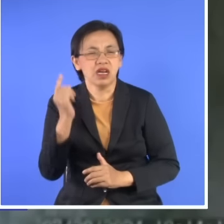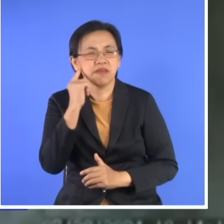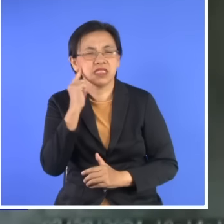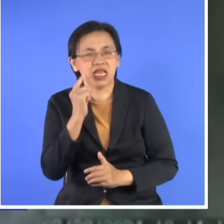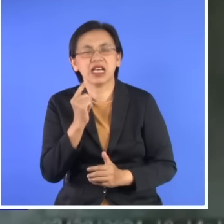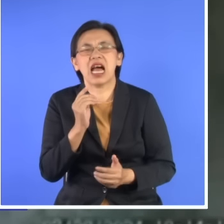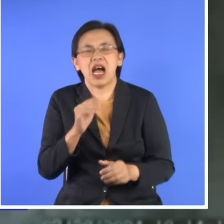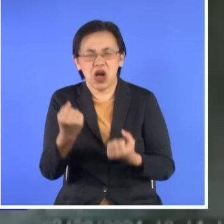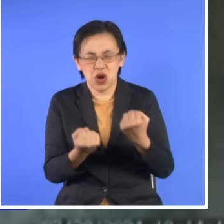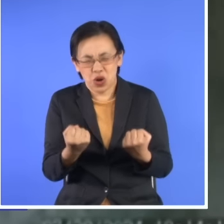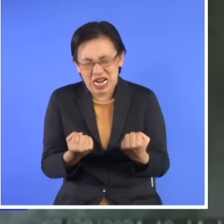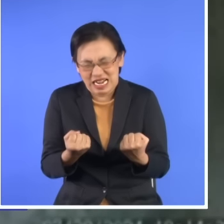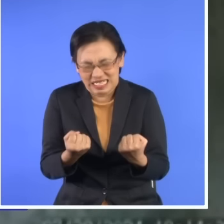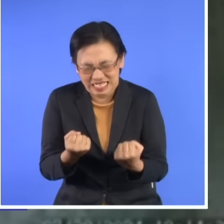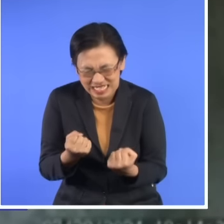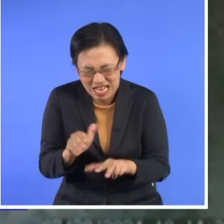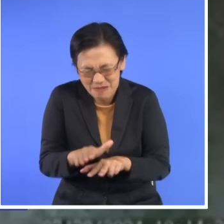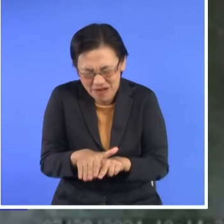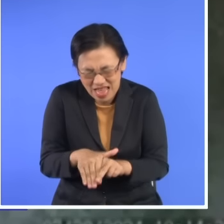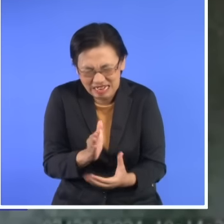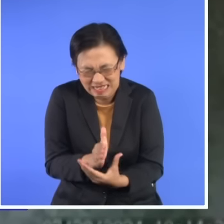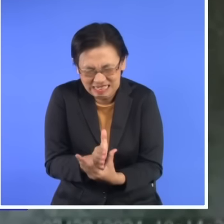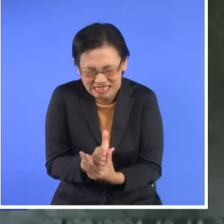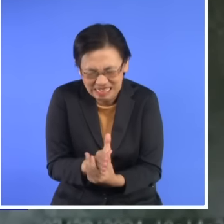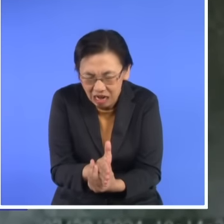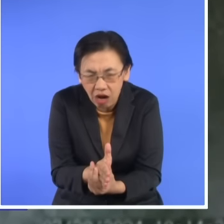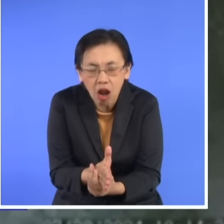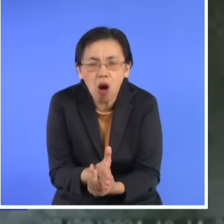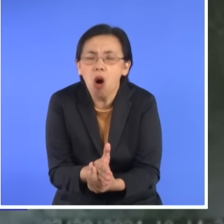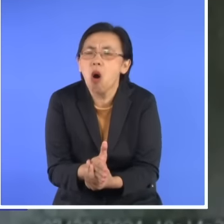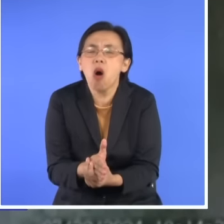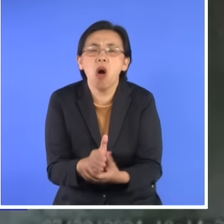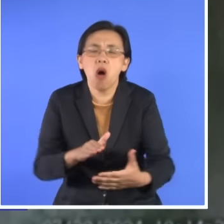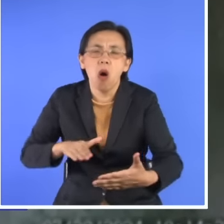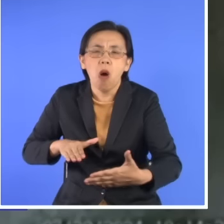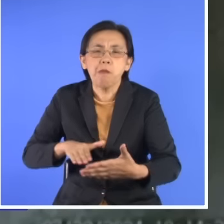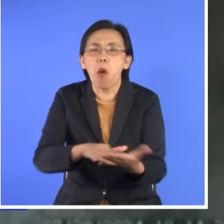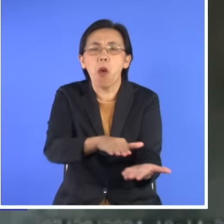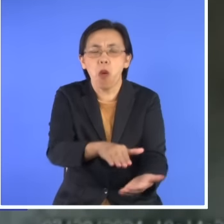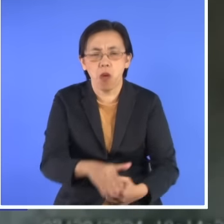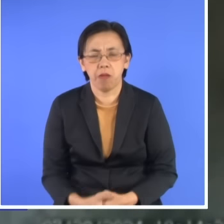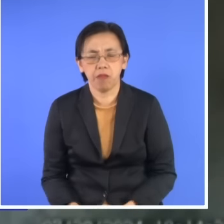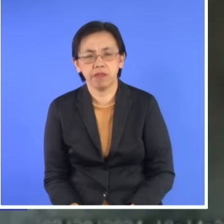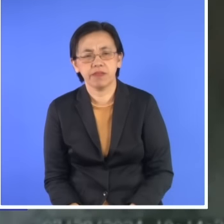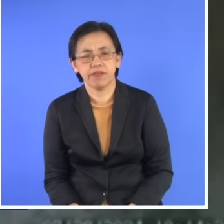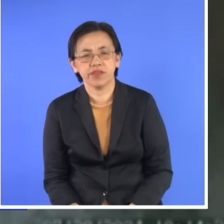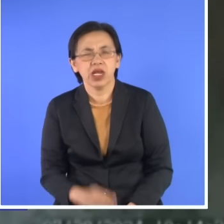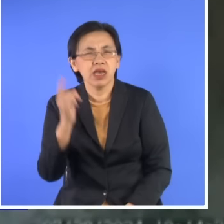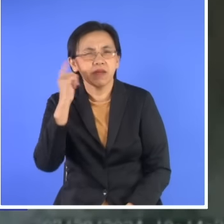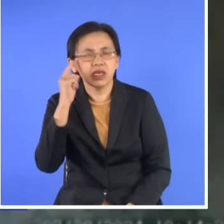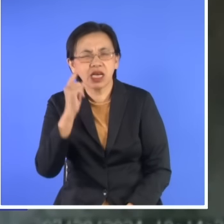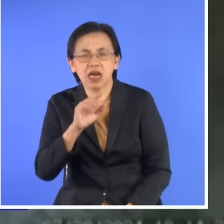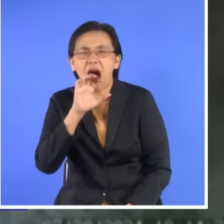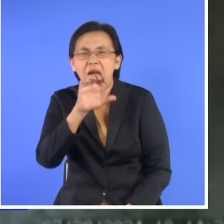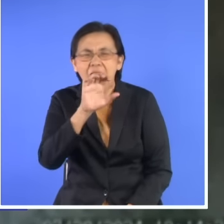เรียดนะคะส่วนอีกมุมนึงเหมือนกับเบรกเอี๊ยดแล้วก็ได้ยินเสียงคนตะโกนลั่นเลยนะคะ